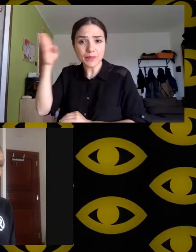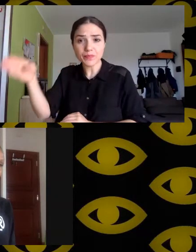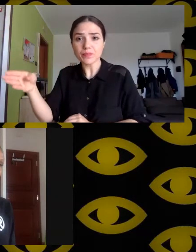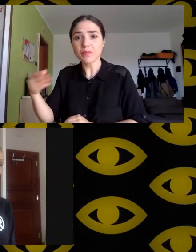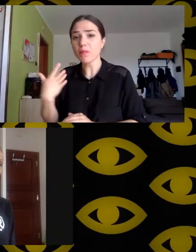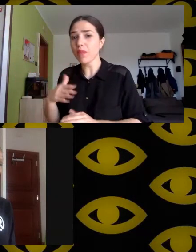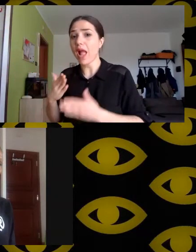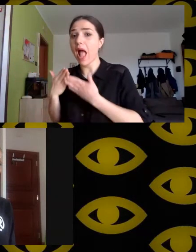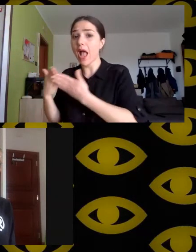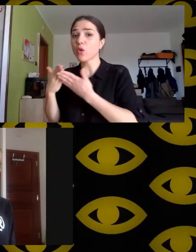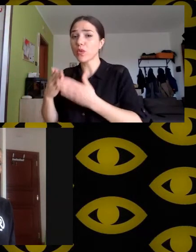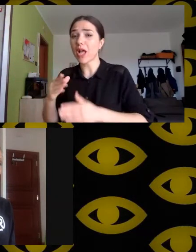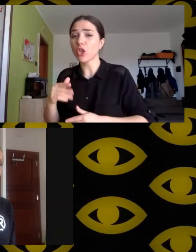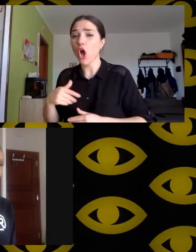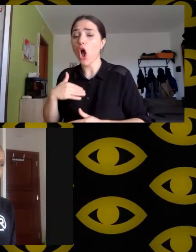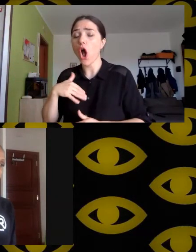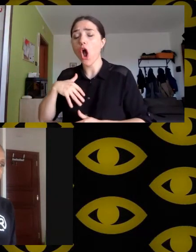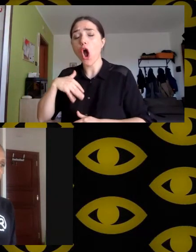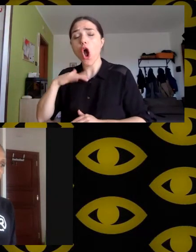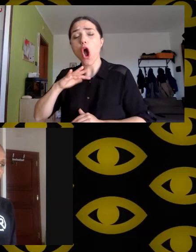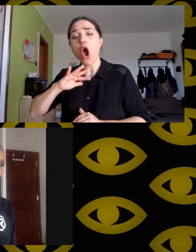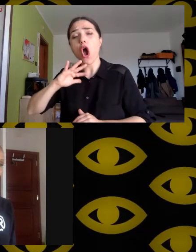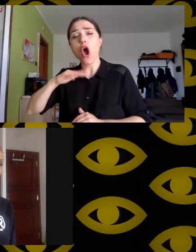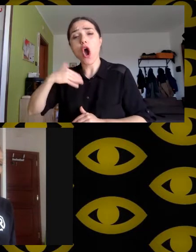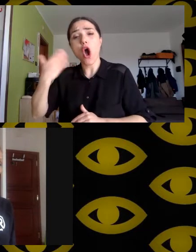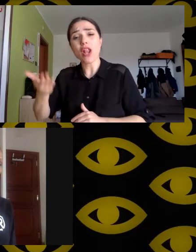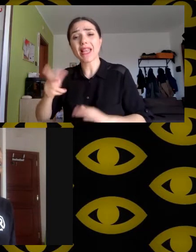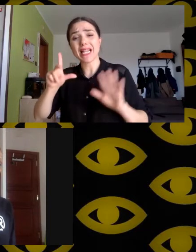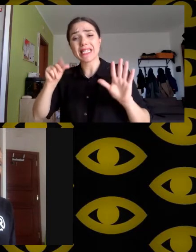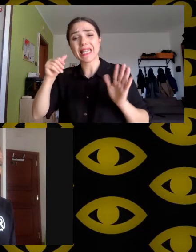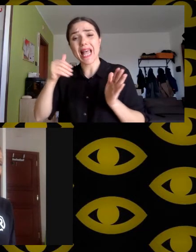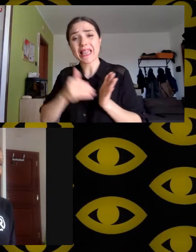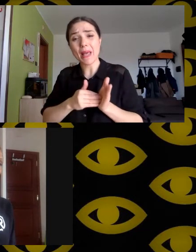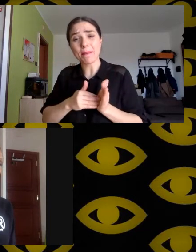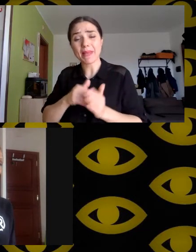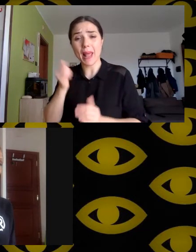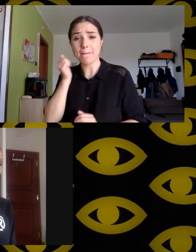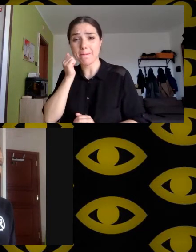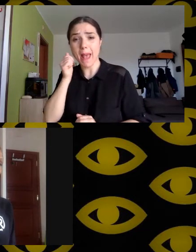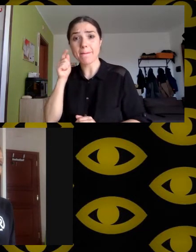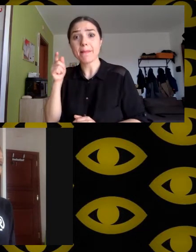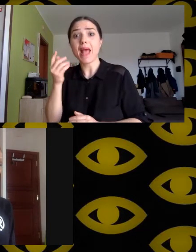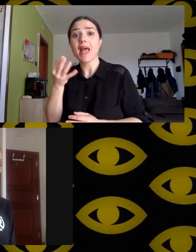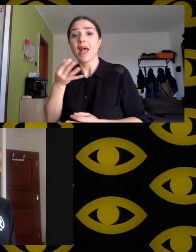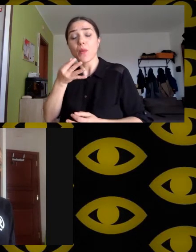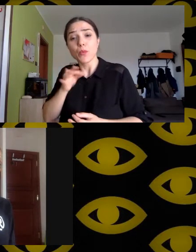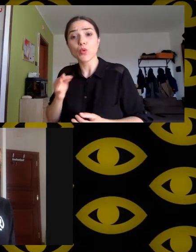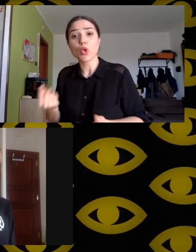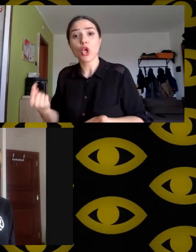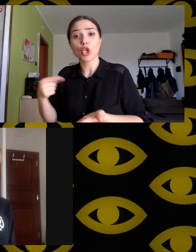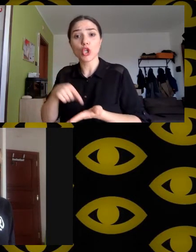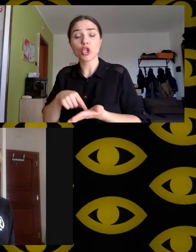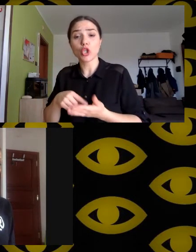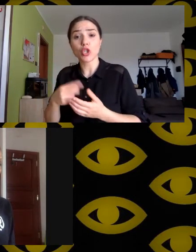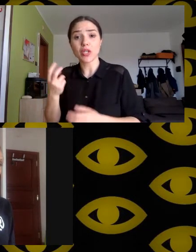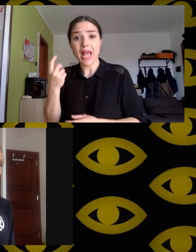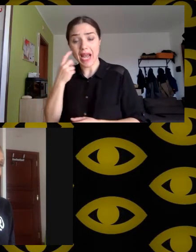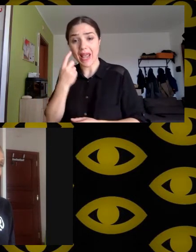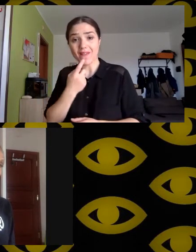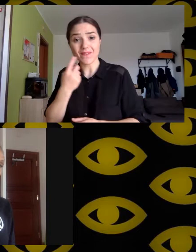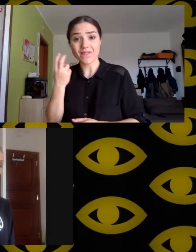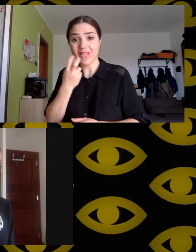di 70.000 mamme, hanno riacquistato la vista, e io ho assistito alle spalle di